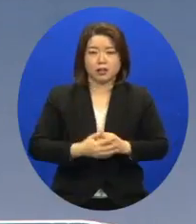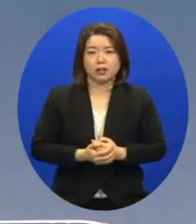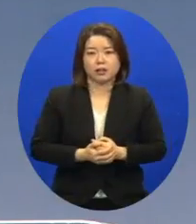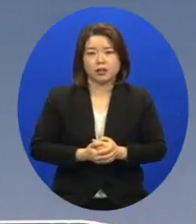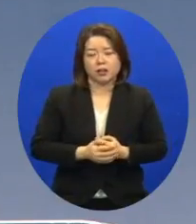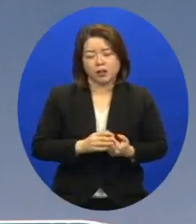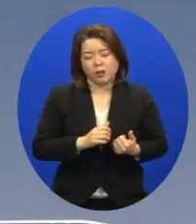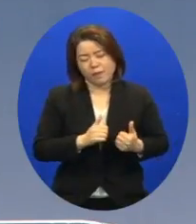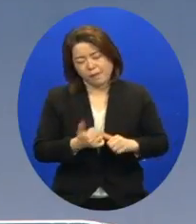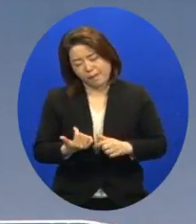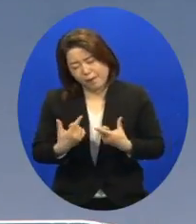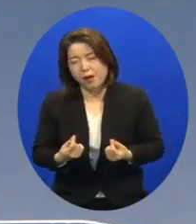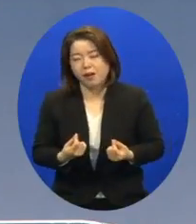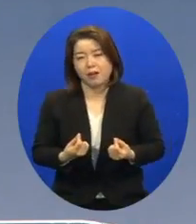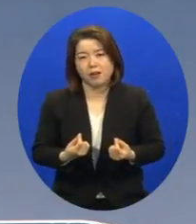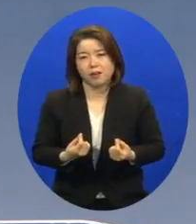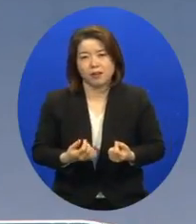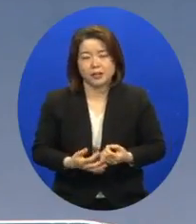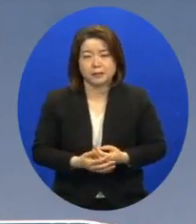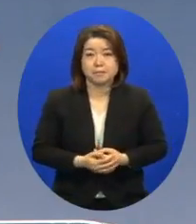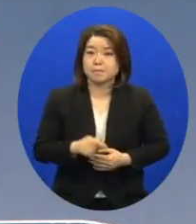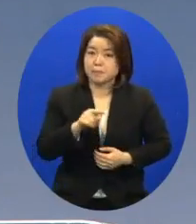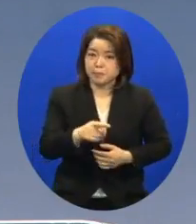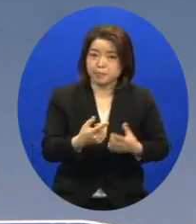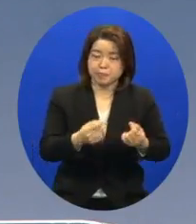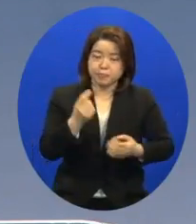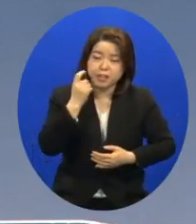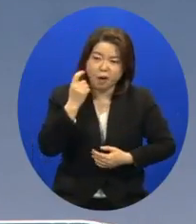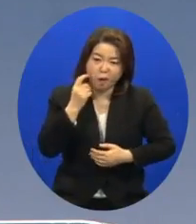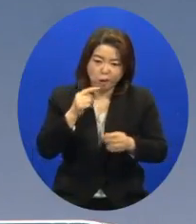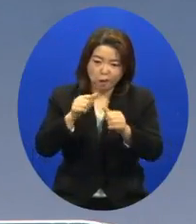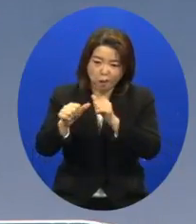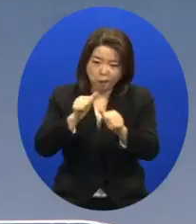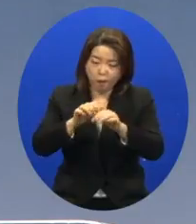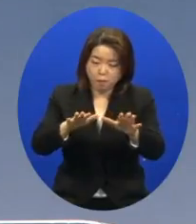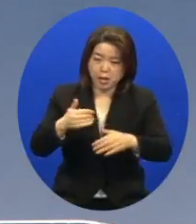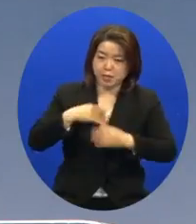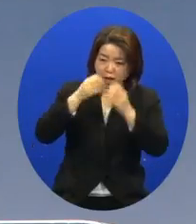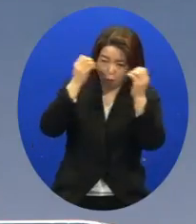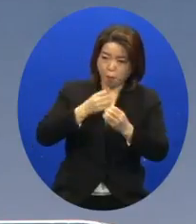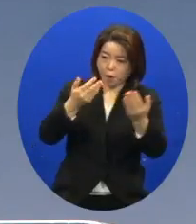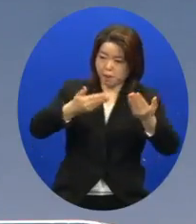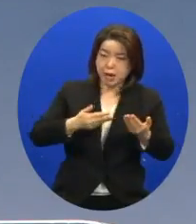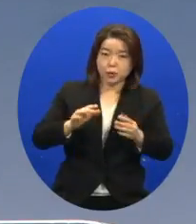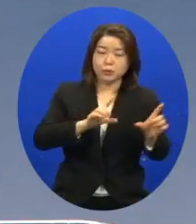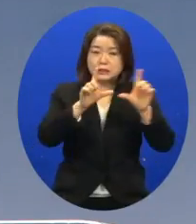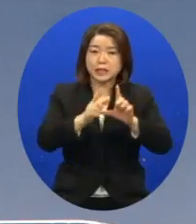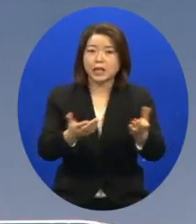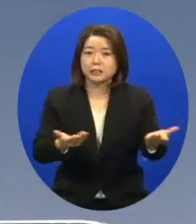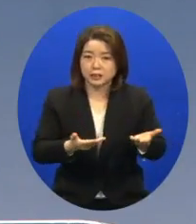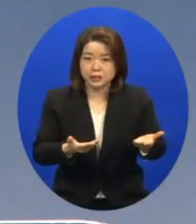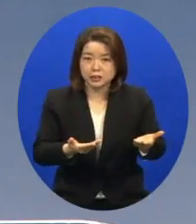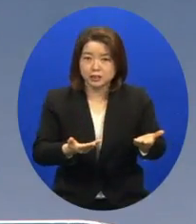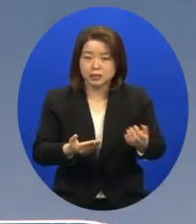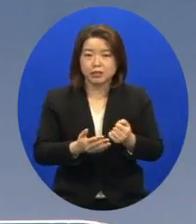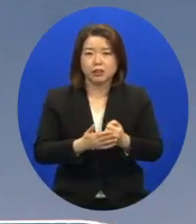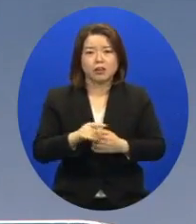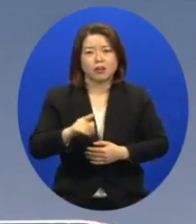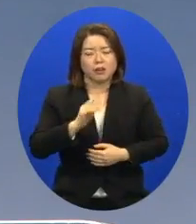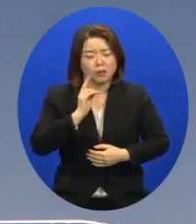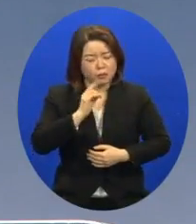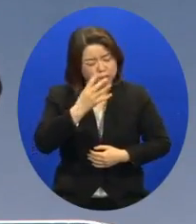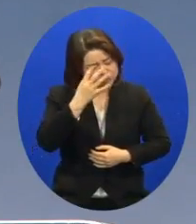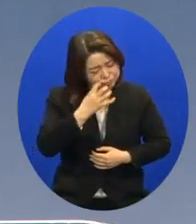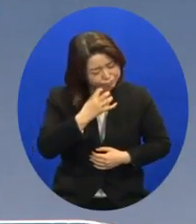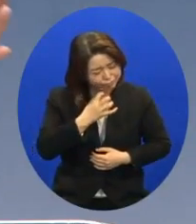죽는 것 같았어요 그런 거지 소문에 오해를 받고 사는 것은 그 끔찍한